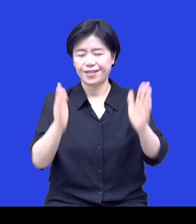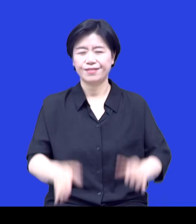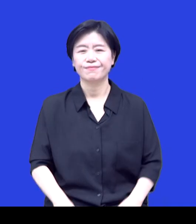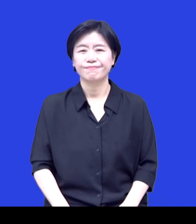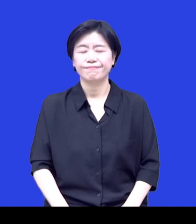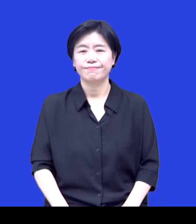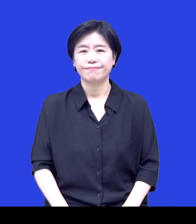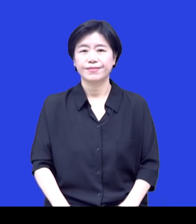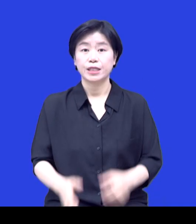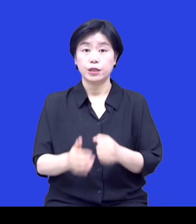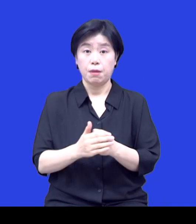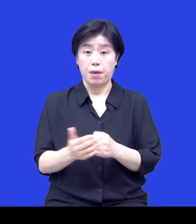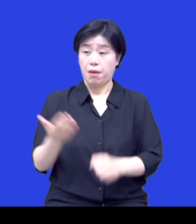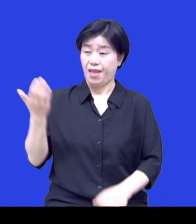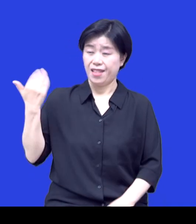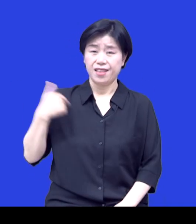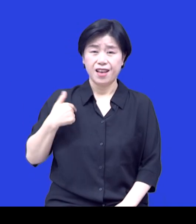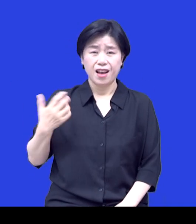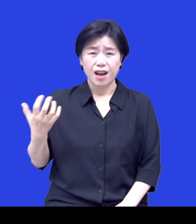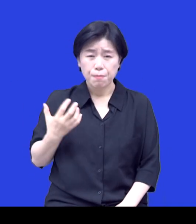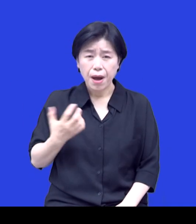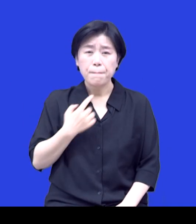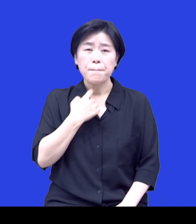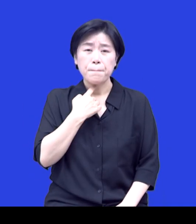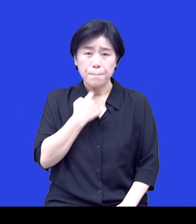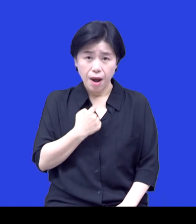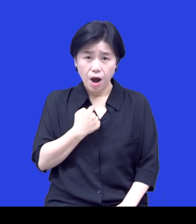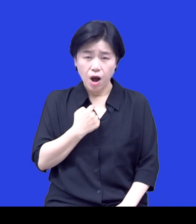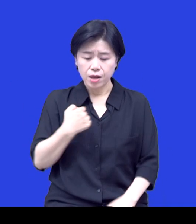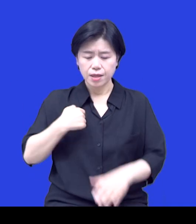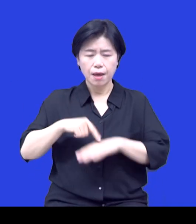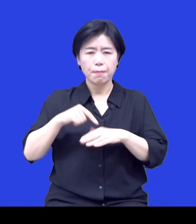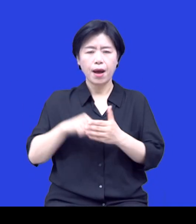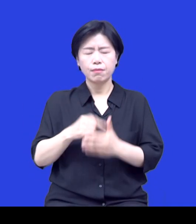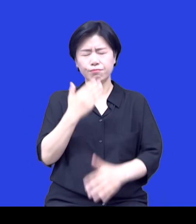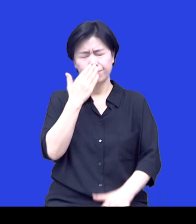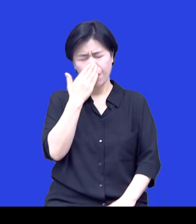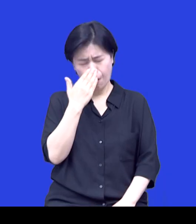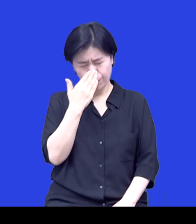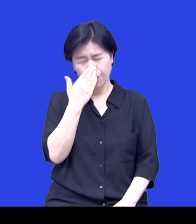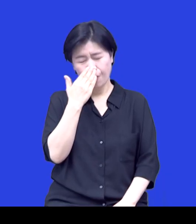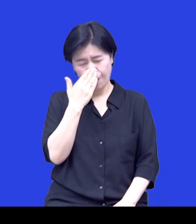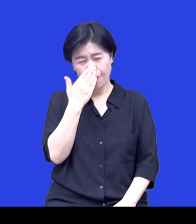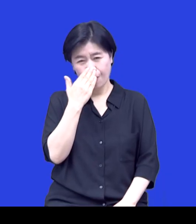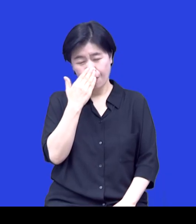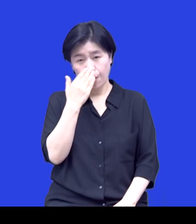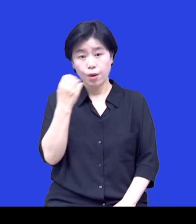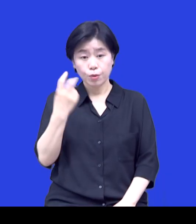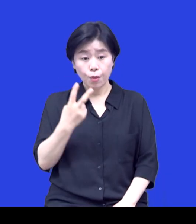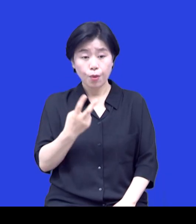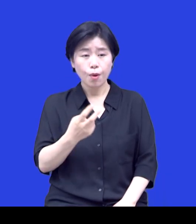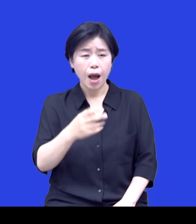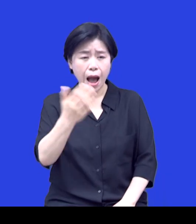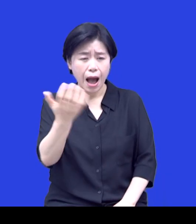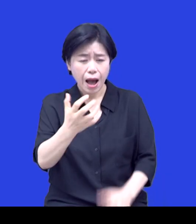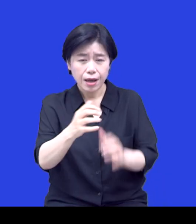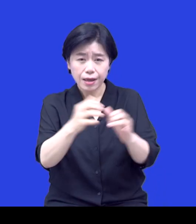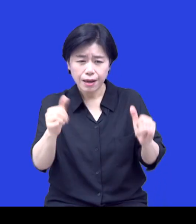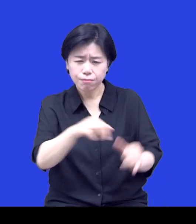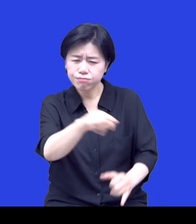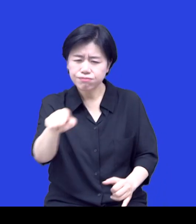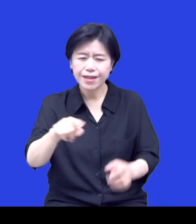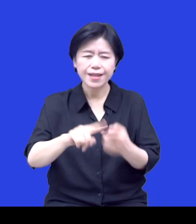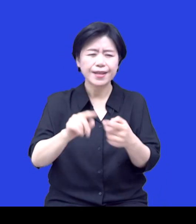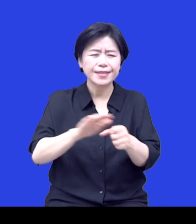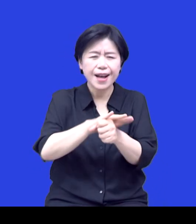그래서 그 아팠었던 때 하나님이 내 마음을 가난하게 하면서 병든 분들을 이해하게 하시고 예. 성도에 대한 사랑이